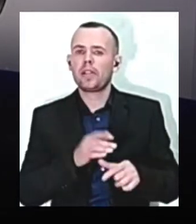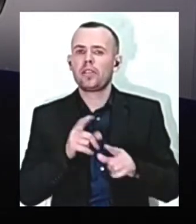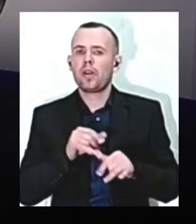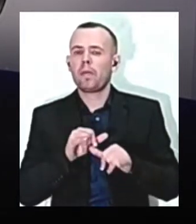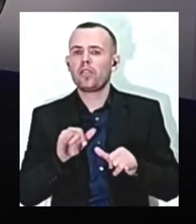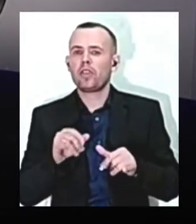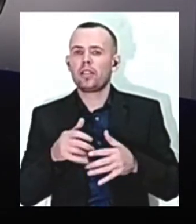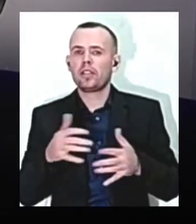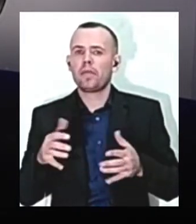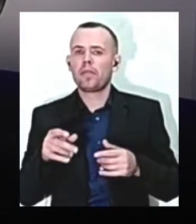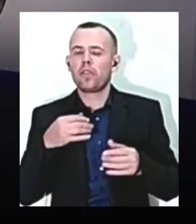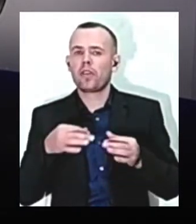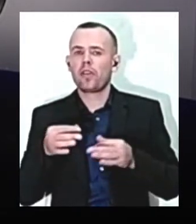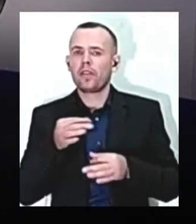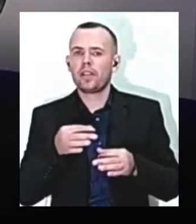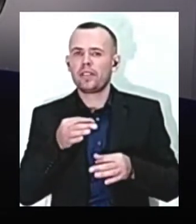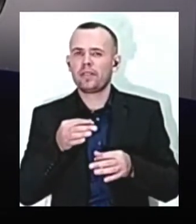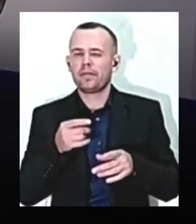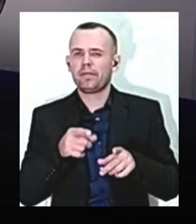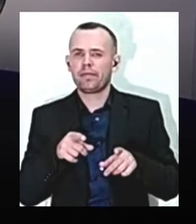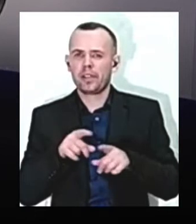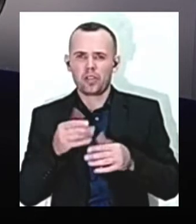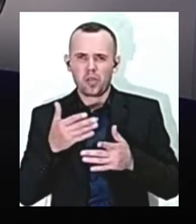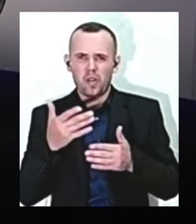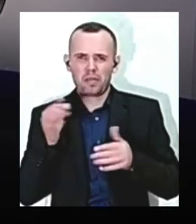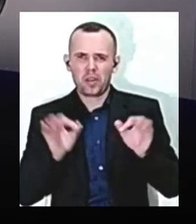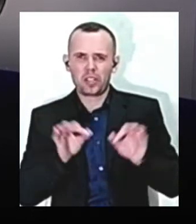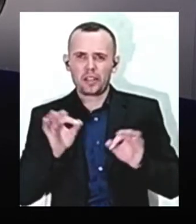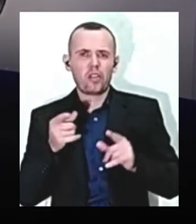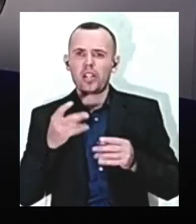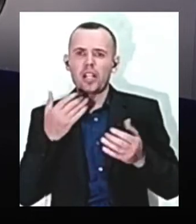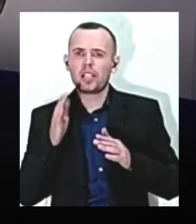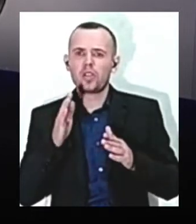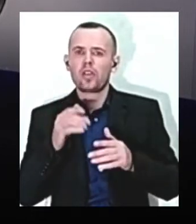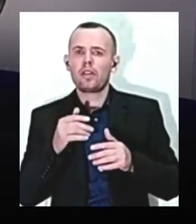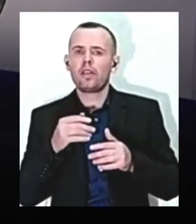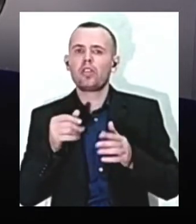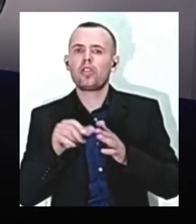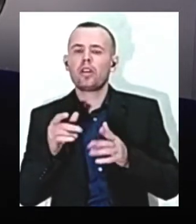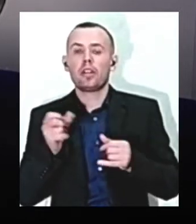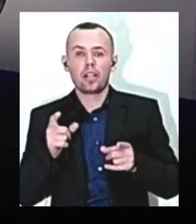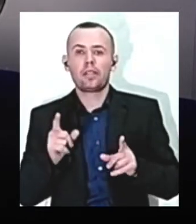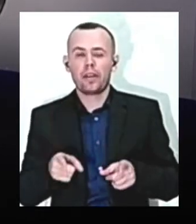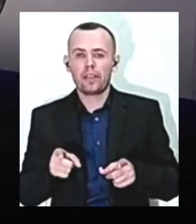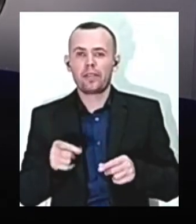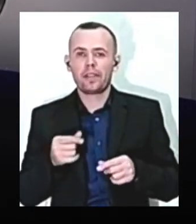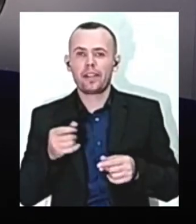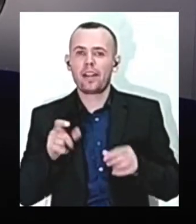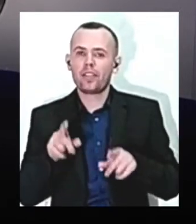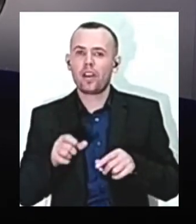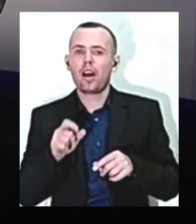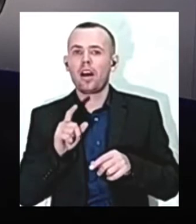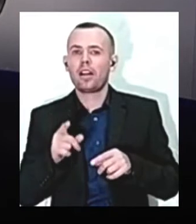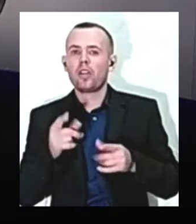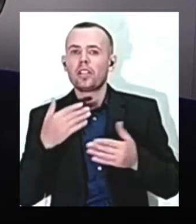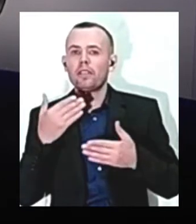групи, там 7-5%, воно стосується більшості. Насправді набагато більше. Так, і воно стосується величезної кількості